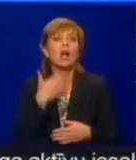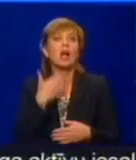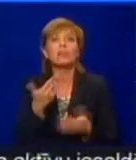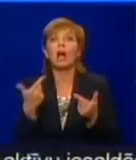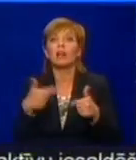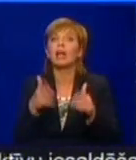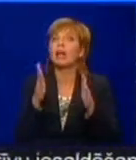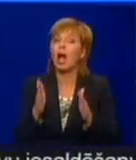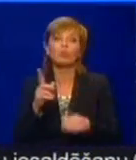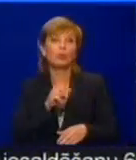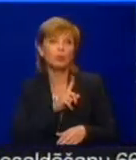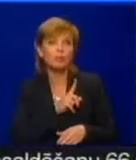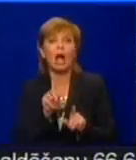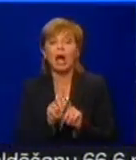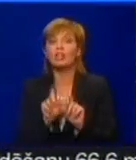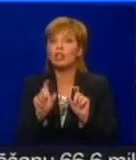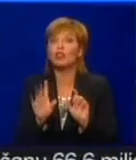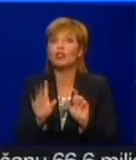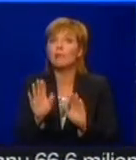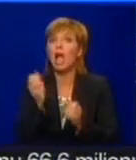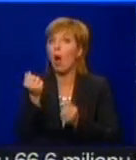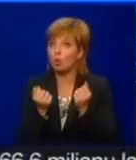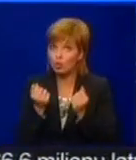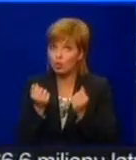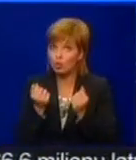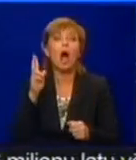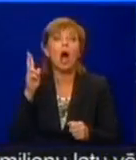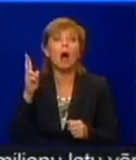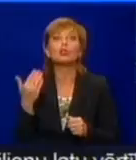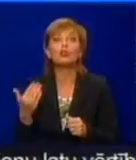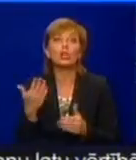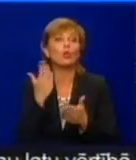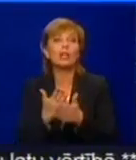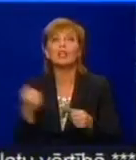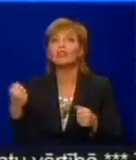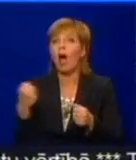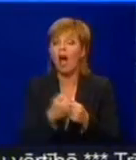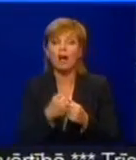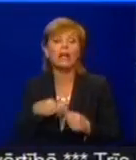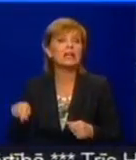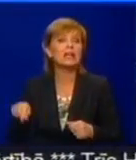Karstā laikā jābūt uzmanīgiem arī sēžoties pie autostūras. To apliecina šodien notikusī avārija